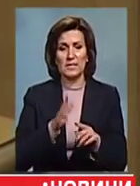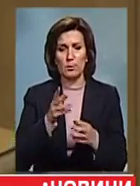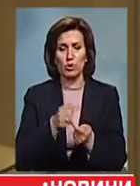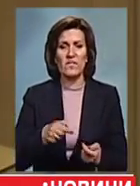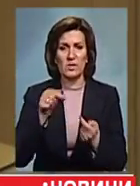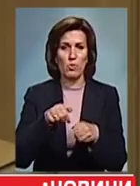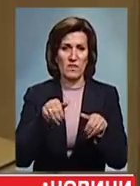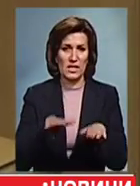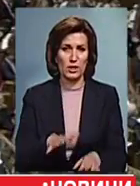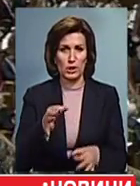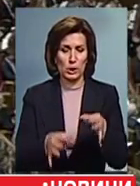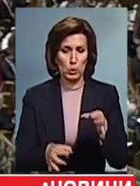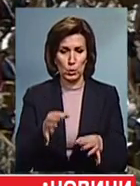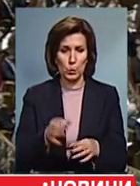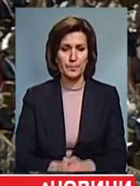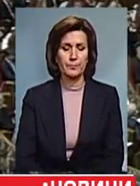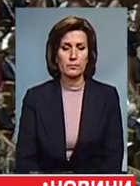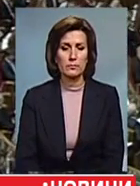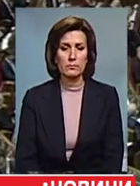буде відповідне рішення суду.